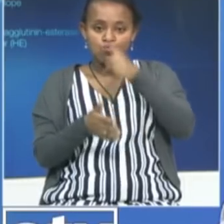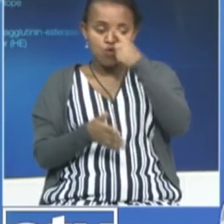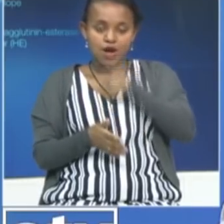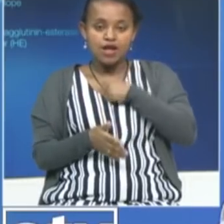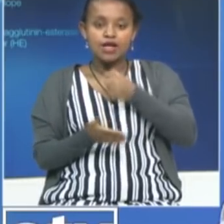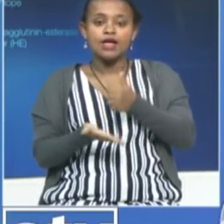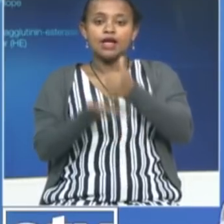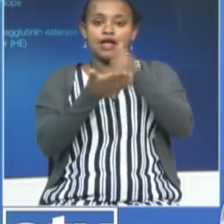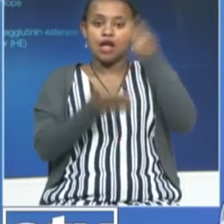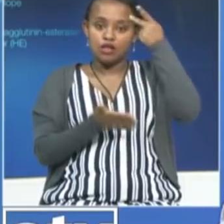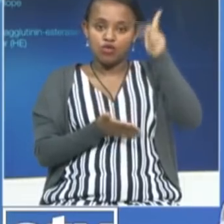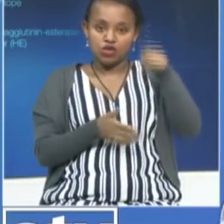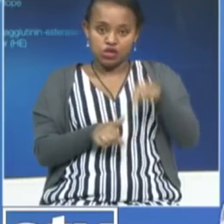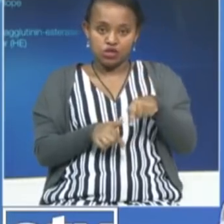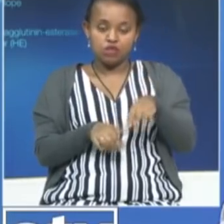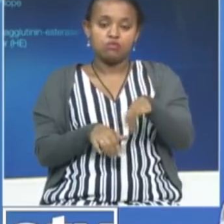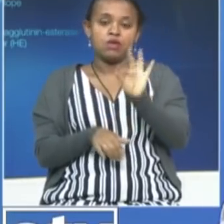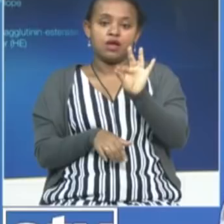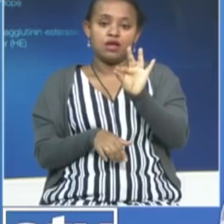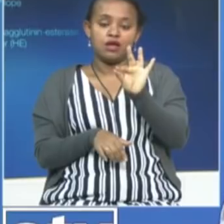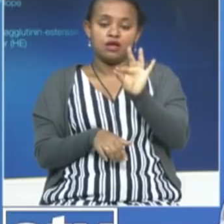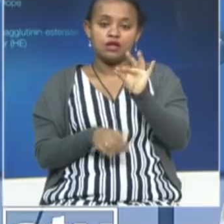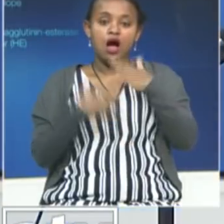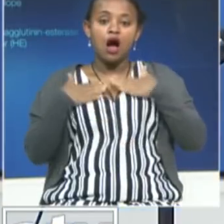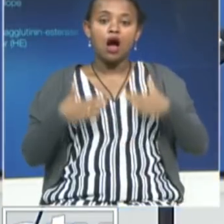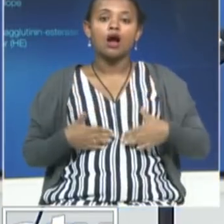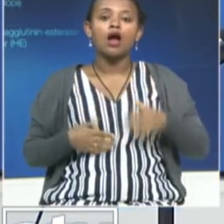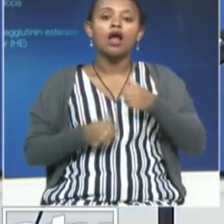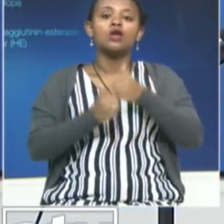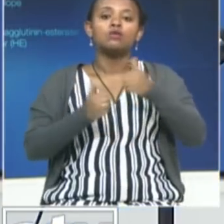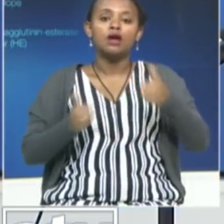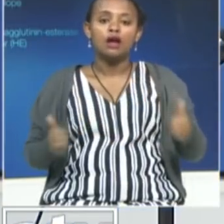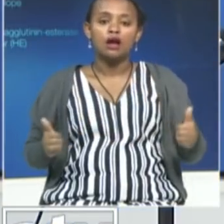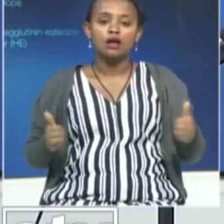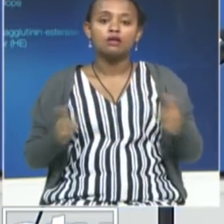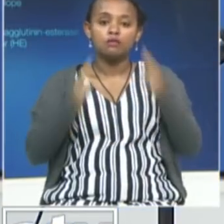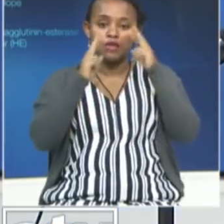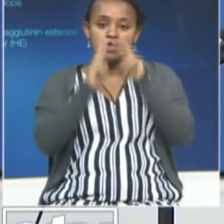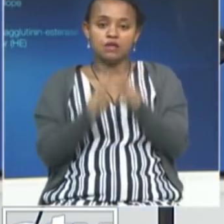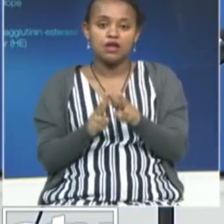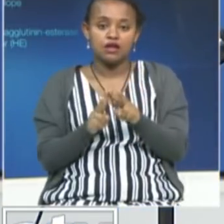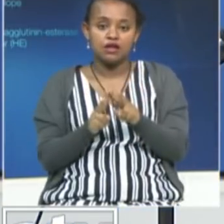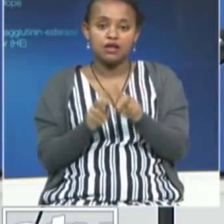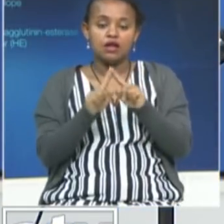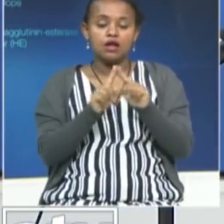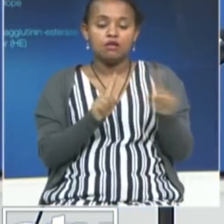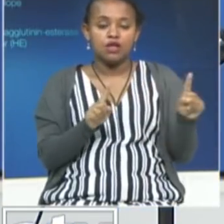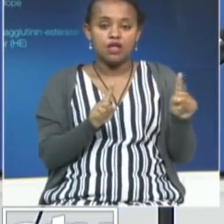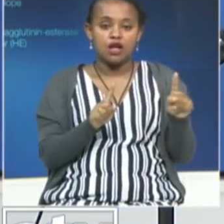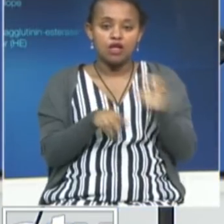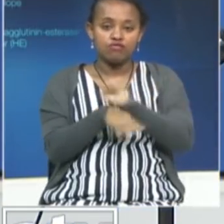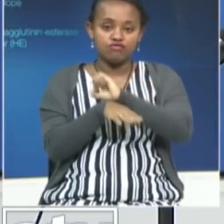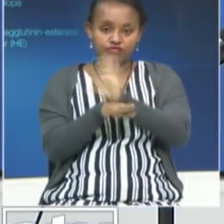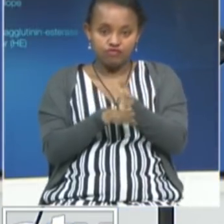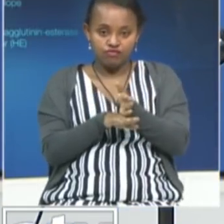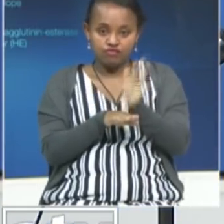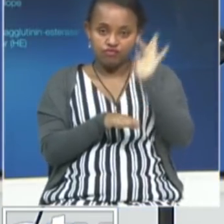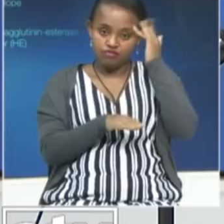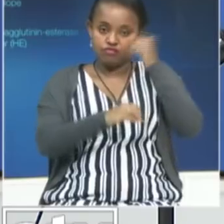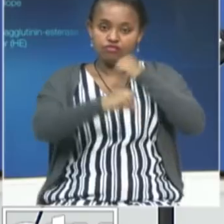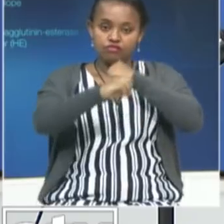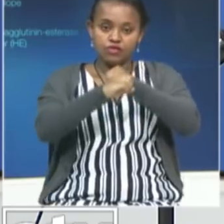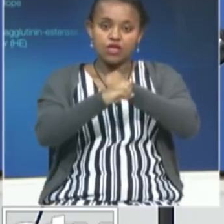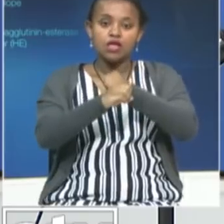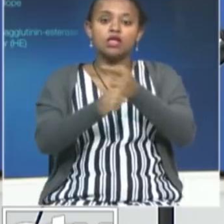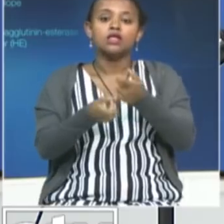ረዳት ፕሮፌሰር፣ እዚህ ስቱዲዮችን በመገኘት አካላዊ መራራቅን በተመለከተ በተለይ የኮቪድ-19 በሽታን